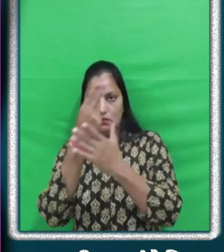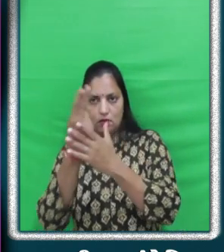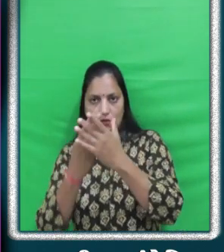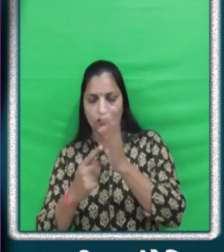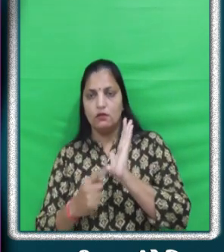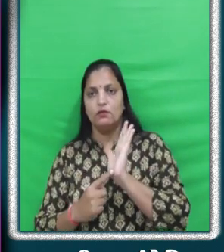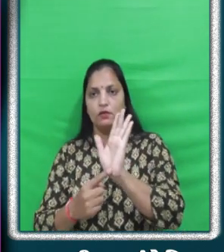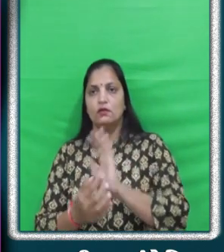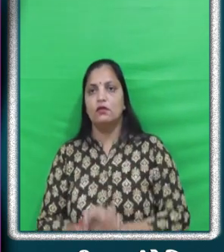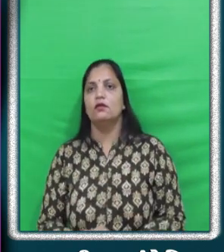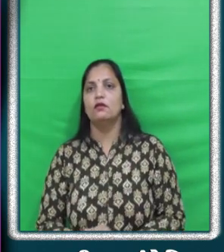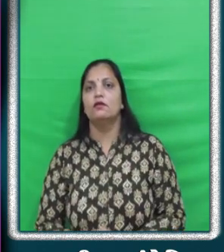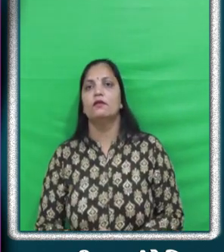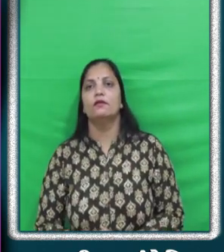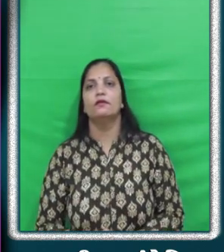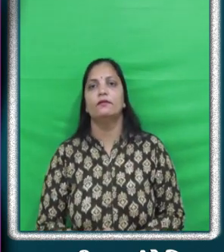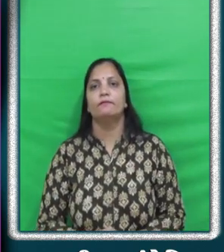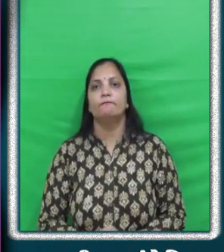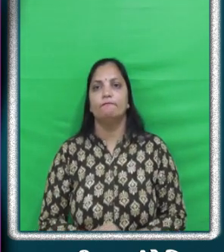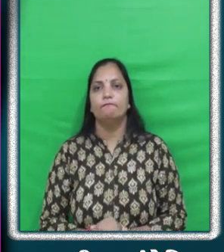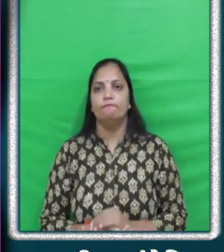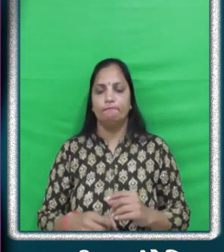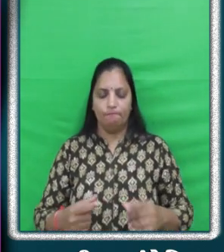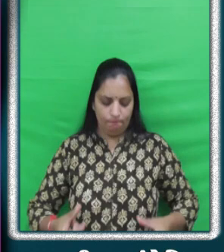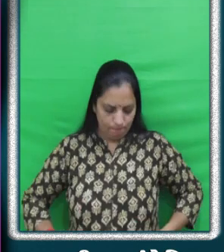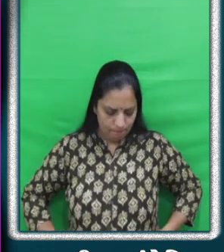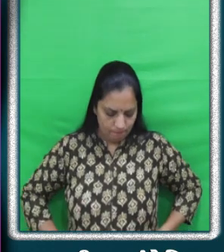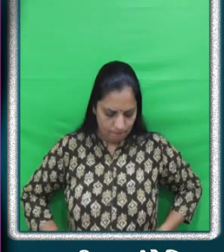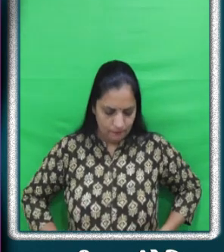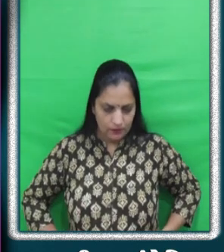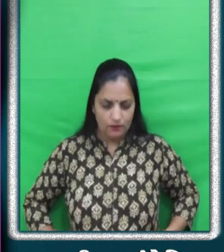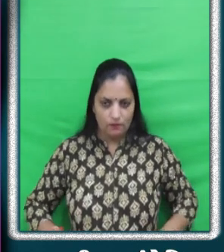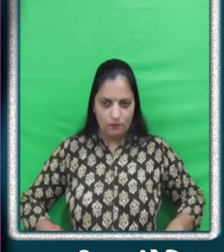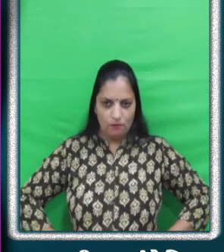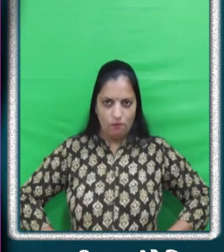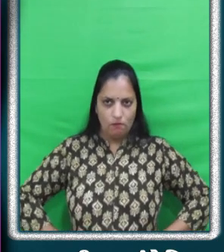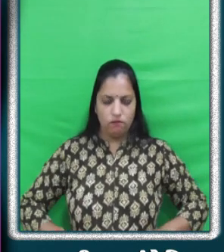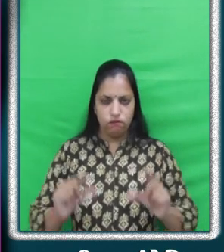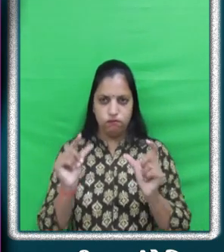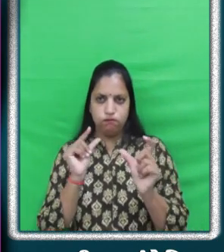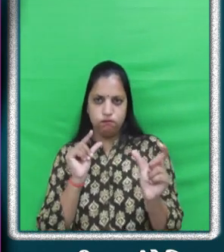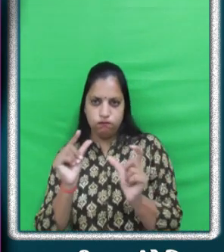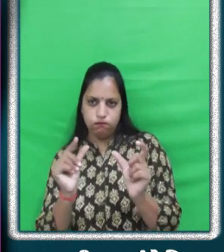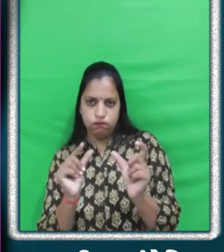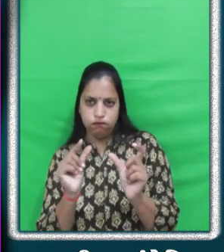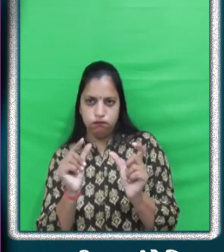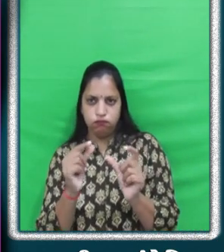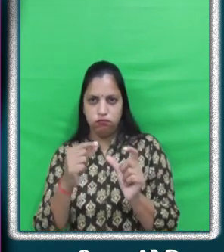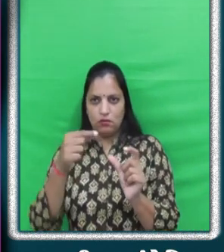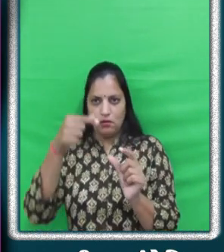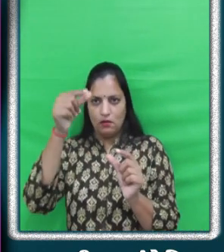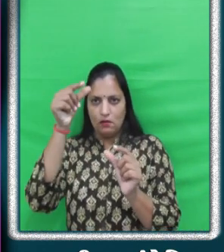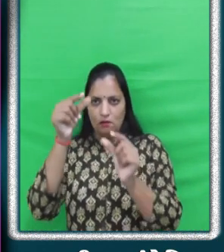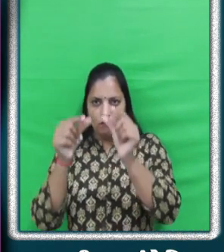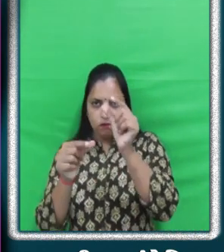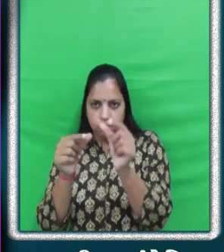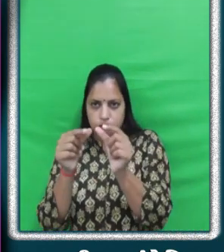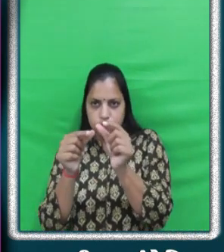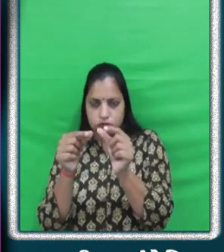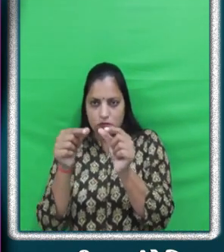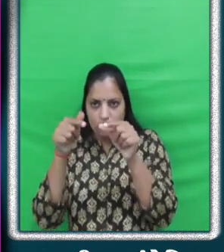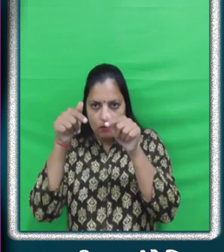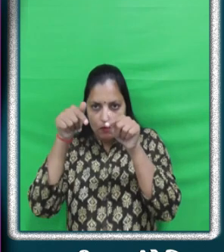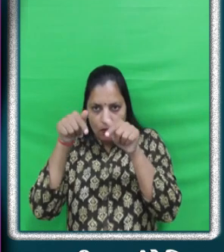છે, એક જોડ શું આવેલી છે, મૂત્રવાહિની છે, મહાધમની મહાશિરા, ત્યારબાદ મૂત્રવાહિની છે જે આગળ જતા મૂત્રાશયમાં ખુલે